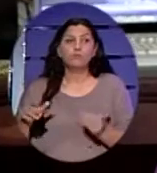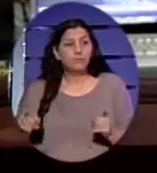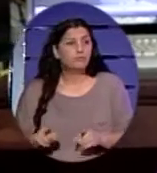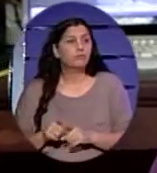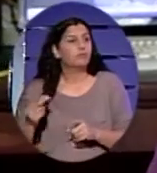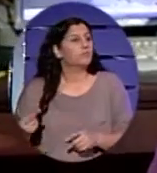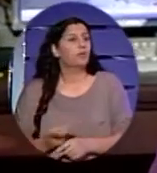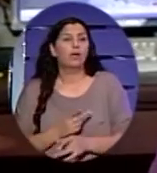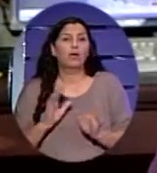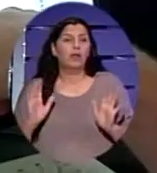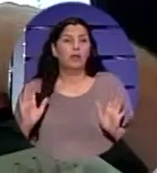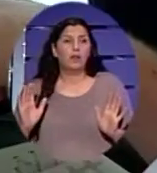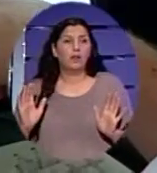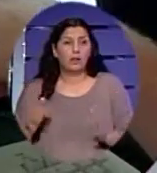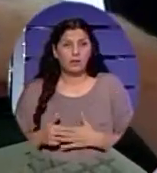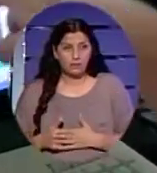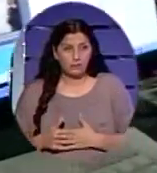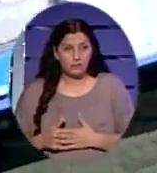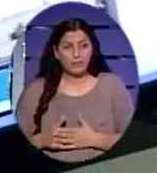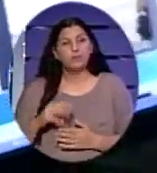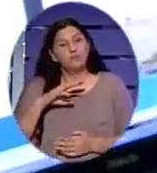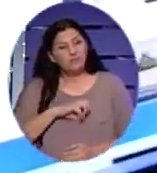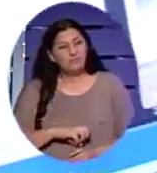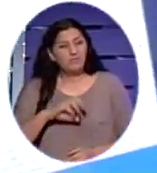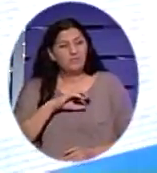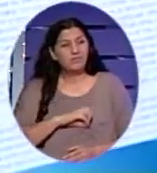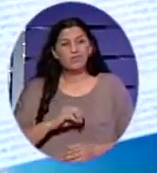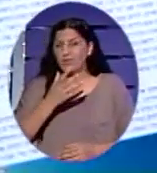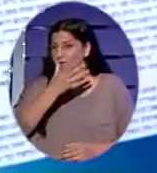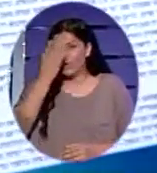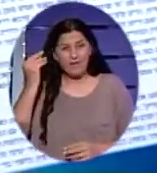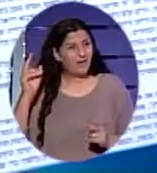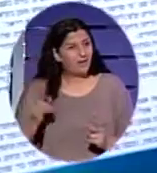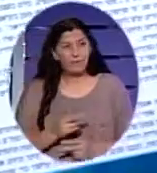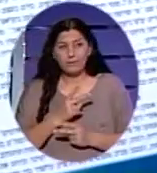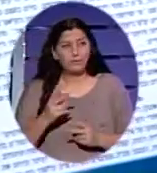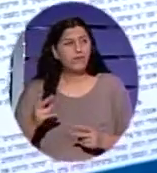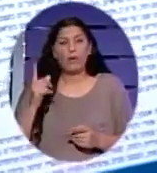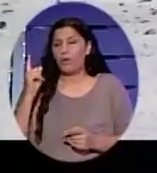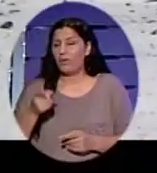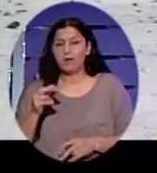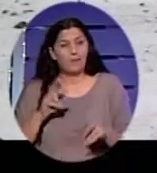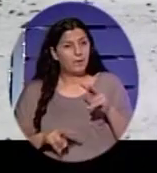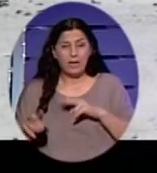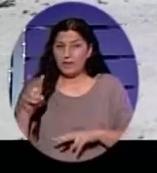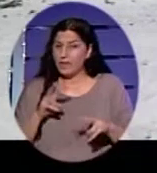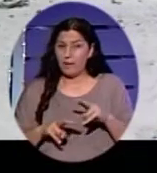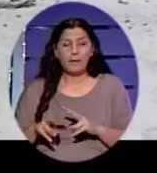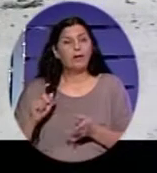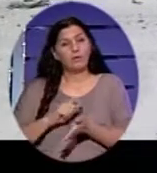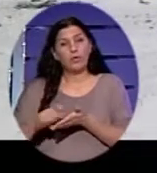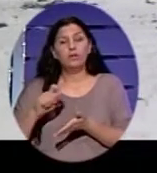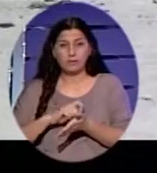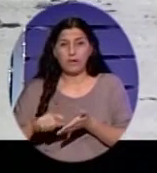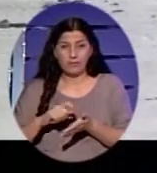כאילו שום דבר לא קרה. אבל ההדחקה והניסיון לשכוח את הזוועות לא הרפו ממנו עד שהחליט לטפל בפצעים המדממים והחל